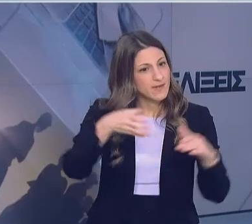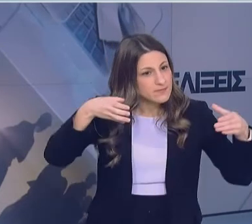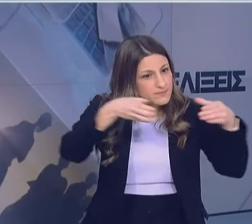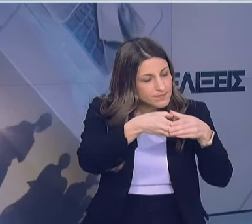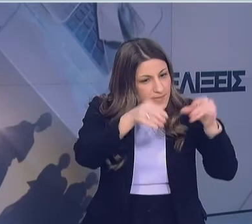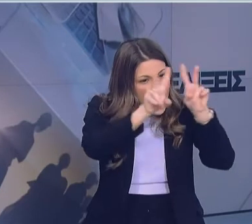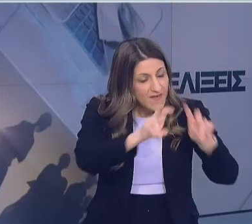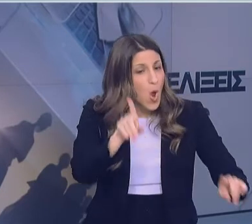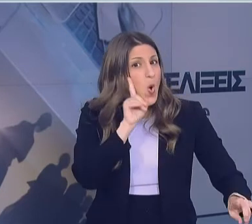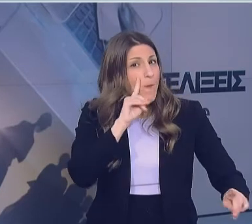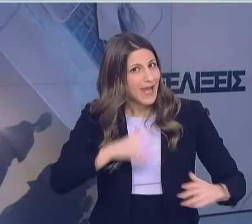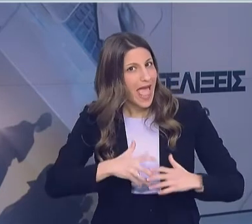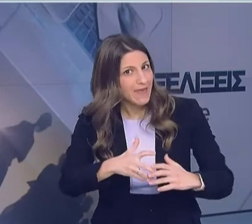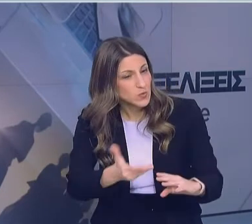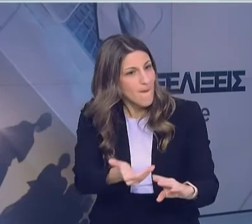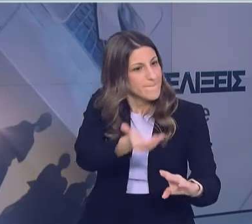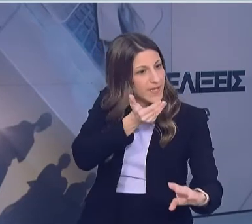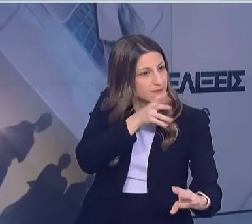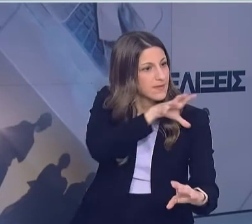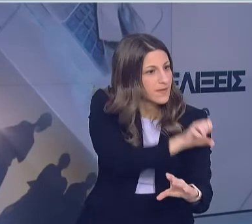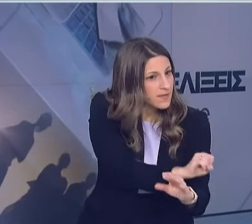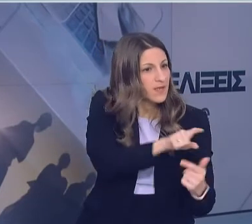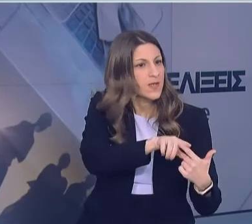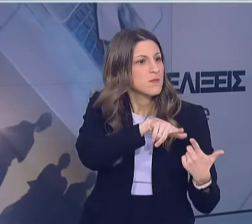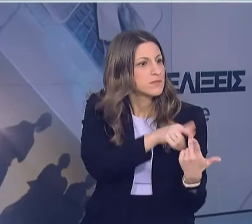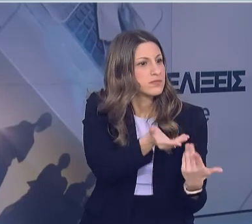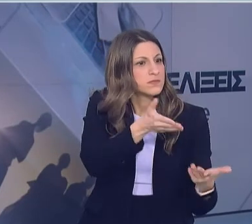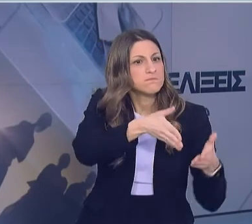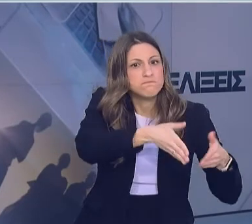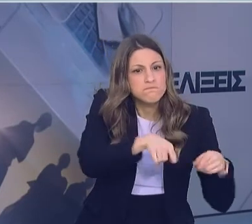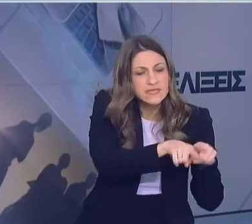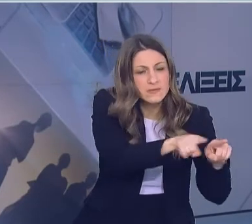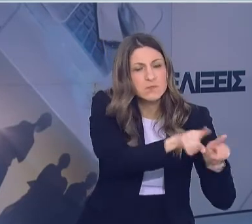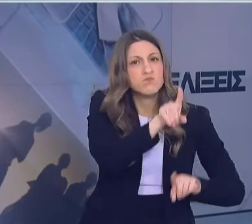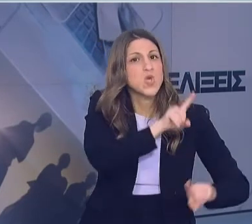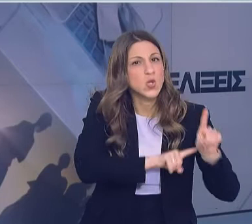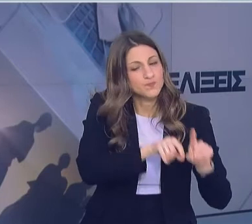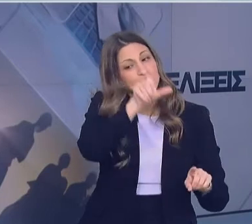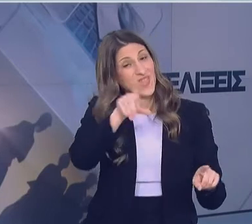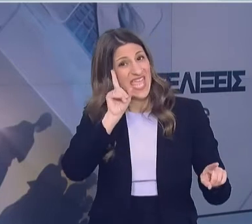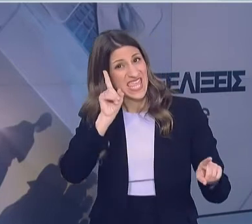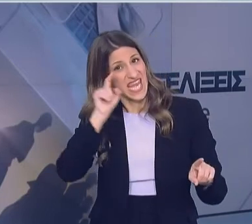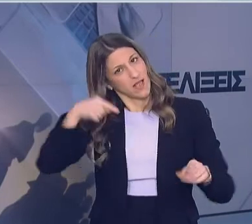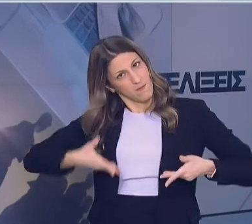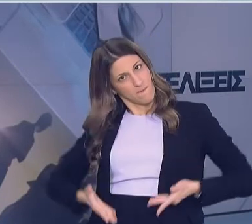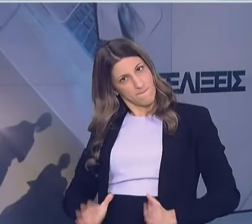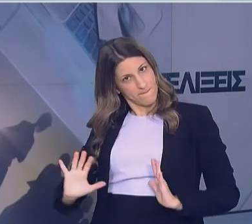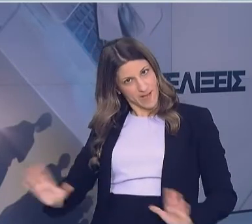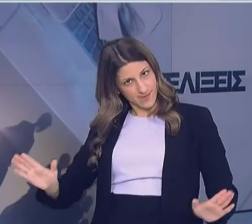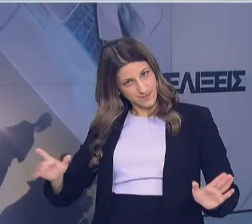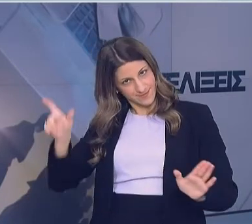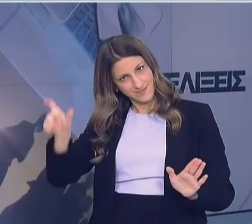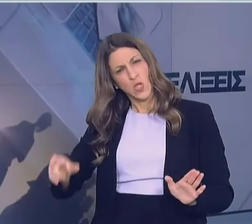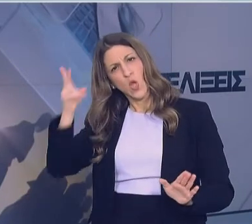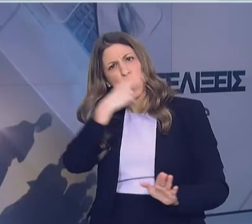των επαφών του επιβεβαιωμένου κρούσματος της 22χρονης Λεχόνας, που φιλοξενείται σε Γενικό Νοσοκομείο των Αθηνών,